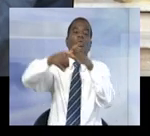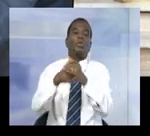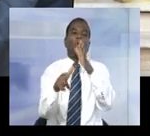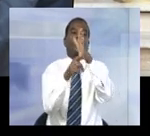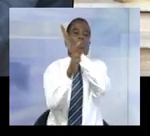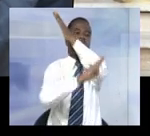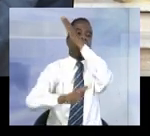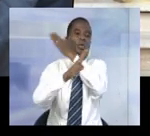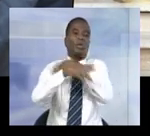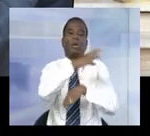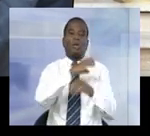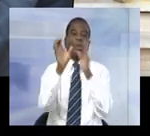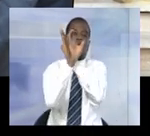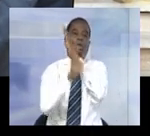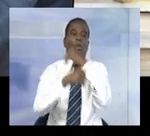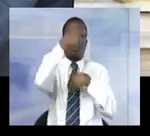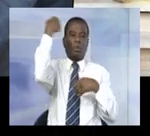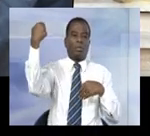sous-région et du continent, parce que